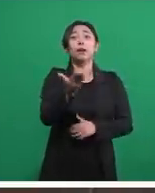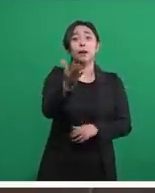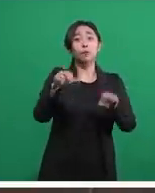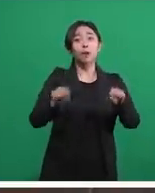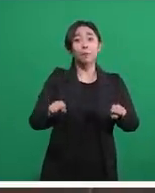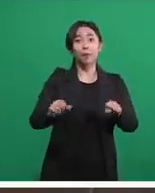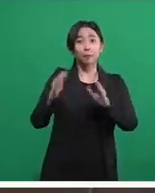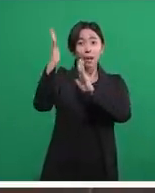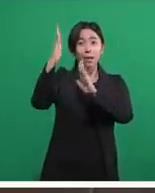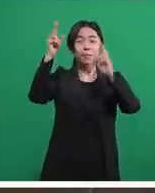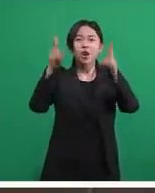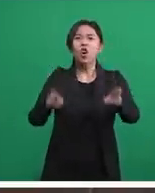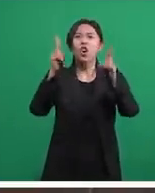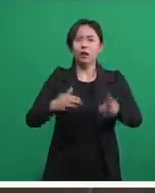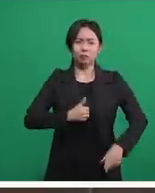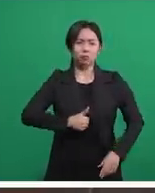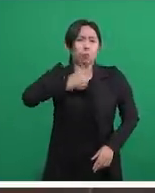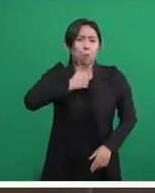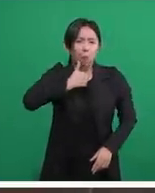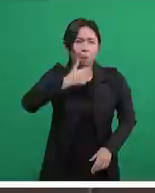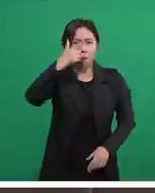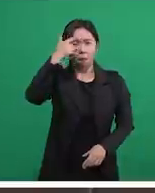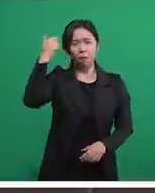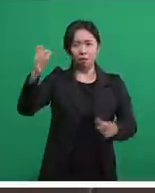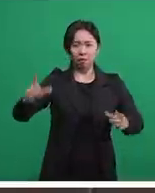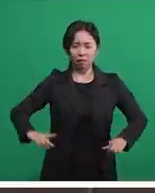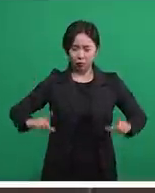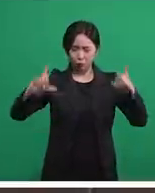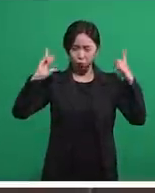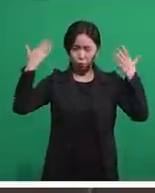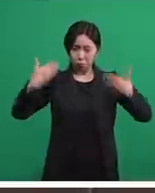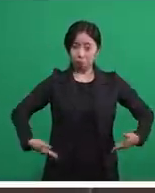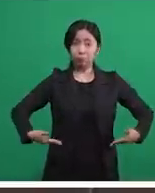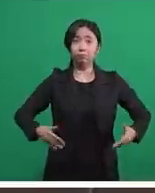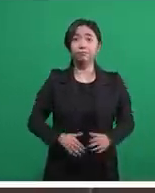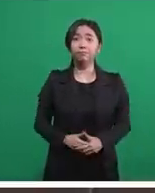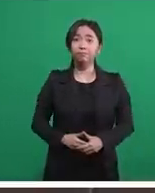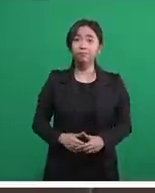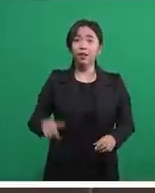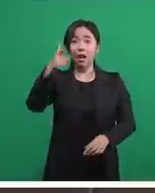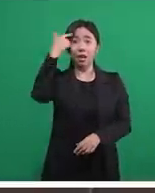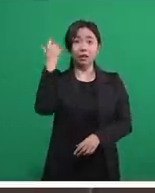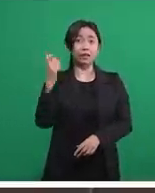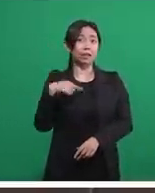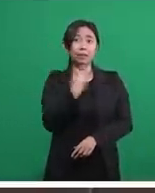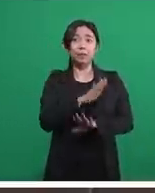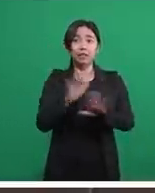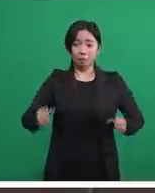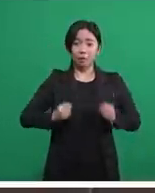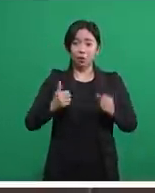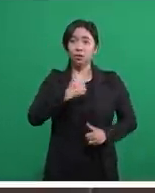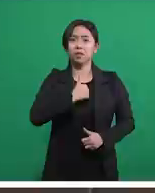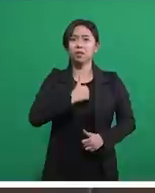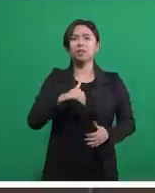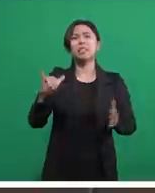menghadapi orang-orang yang bermegah karena hal-hal lahiriah dan bukan batiniah. Sebab jika kami tidak menguasai diri,